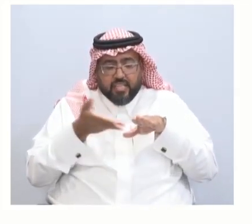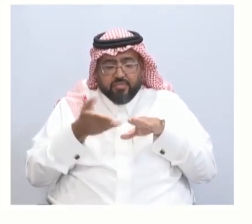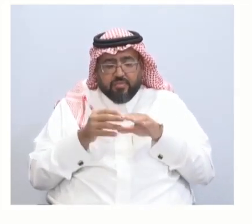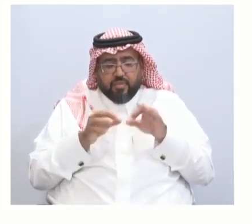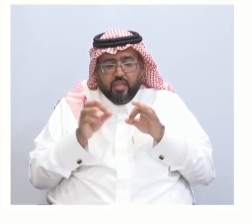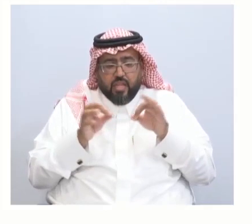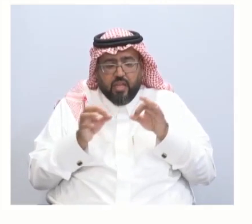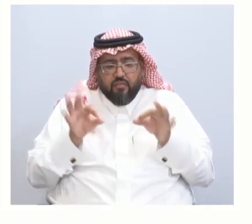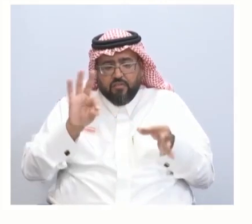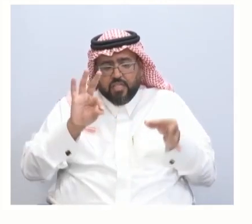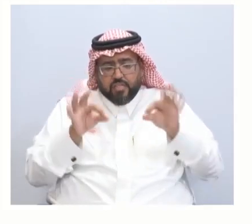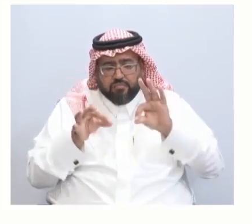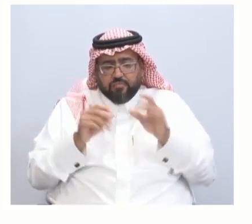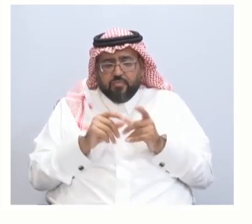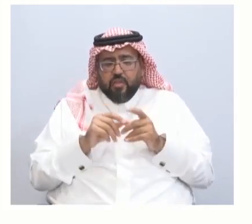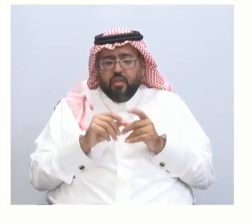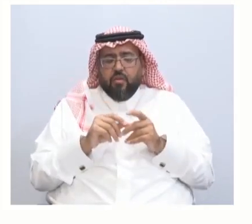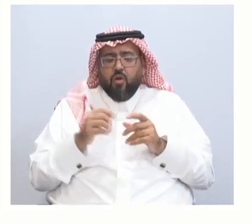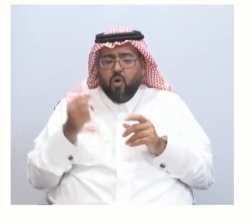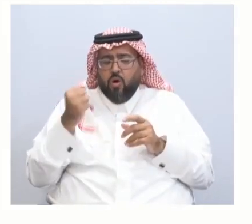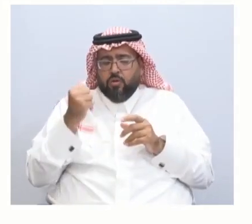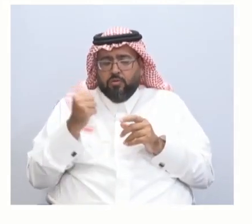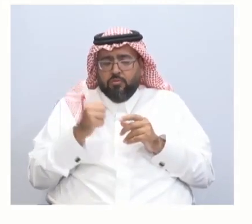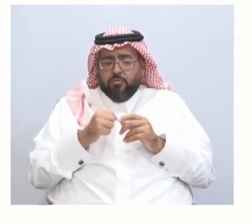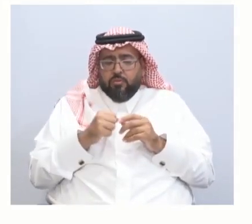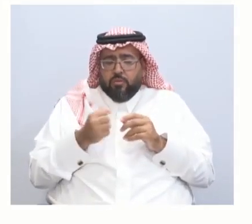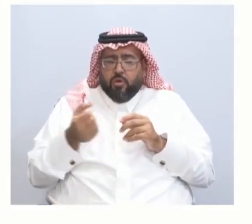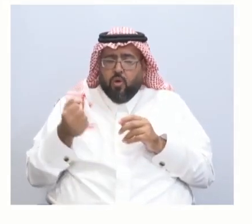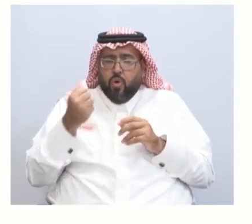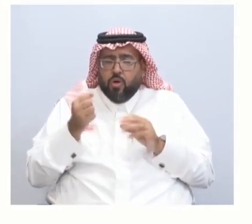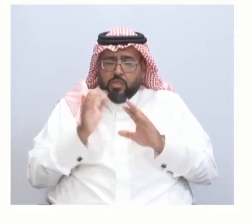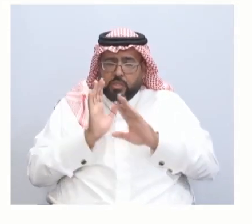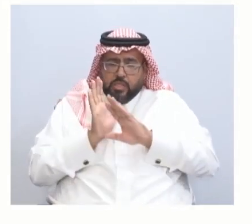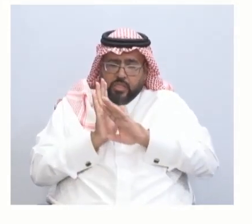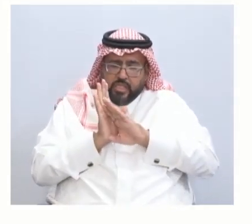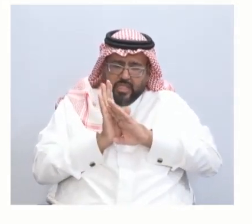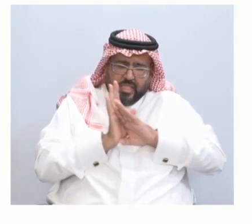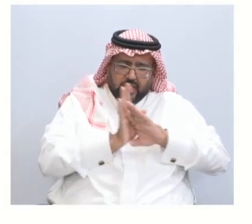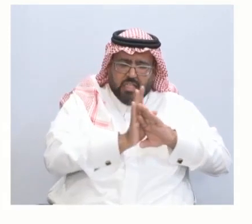الفيزيائيين بينوا ان هذه القوه لا تكفي لتحريك